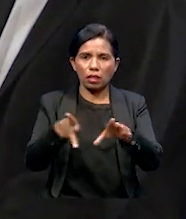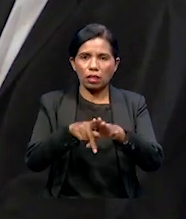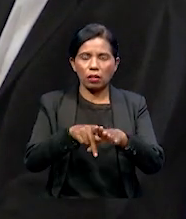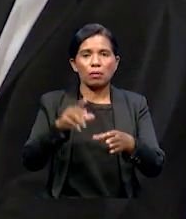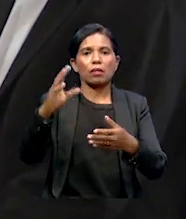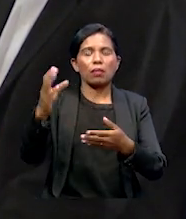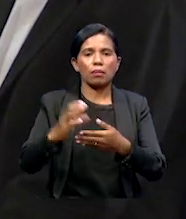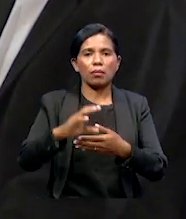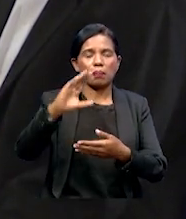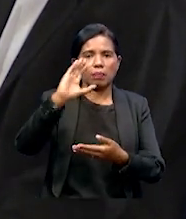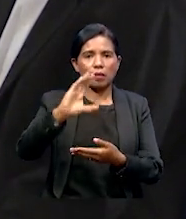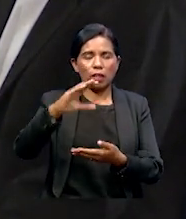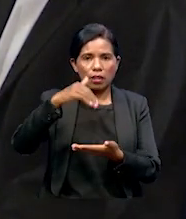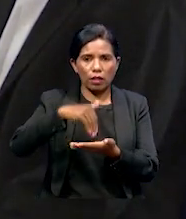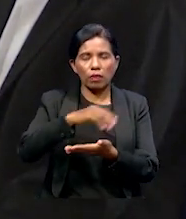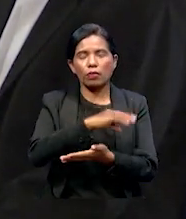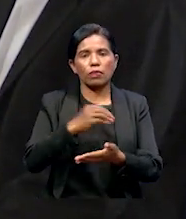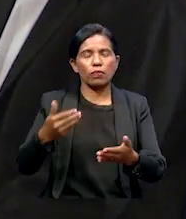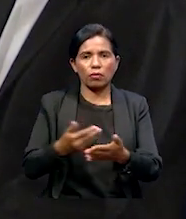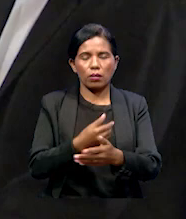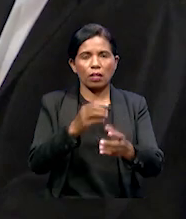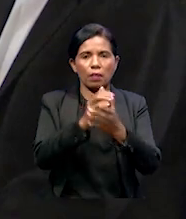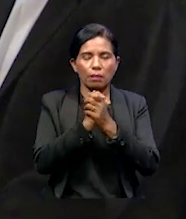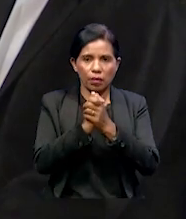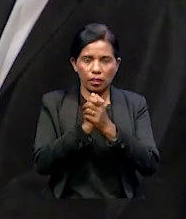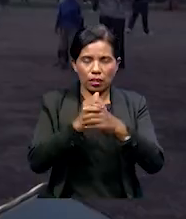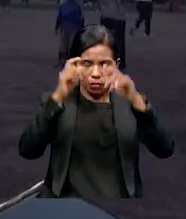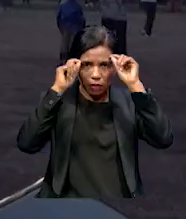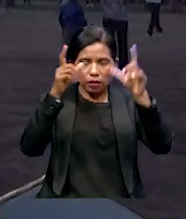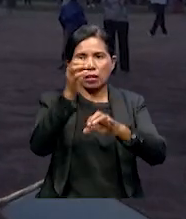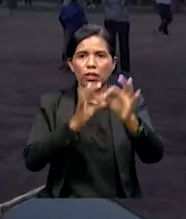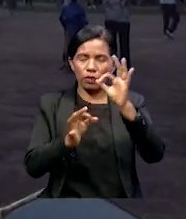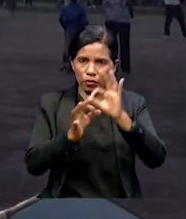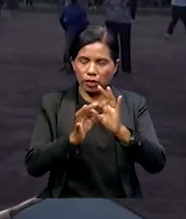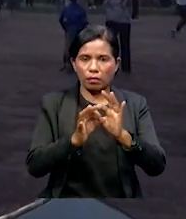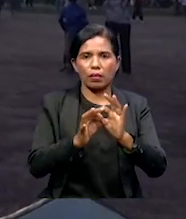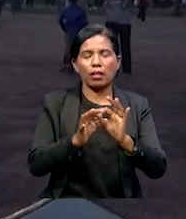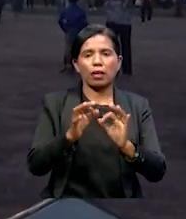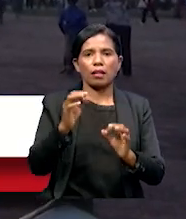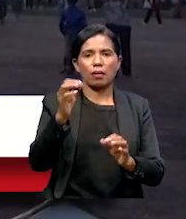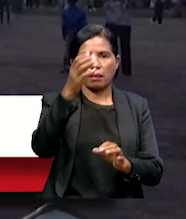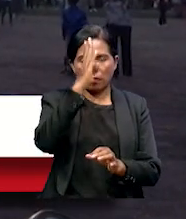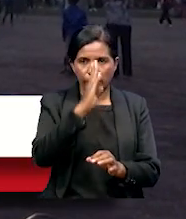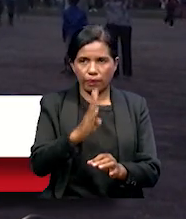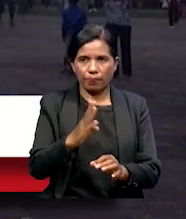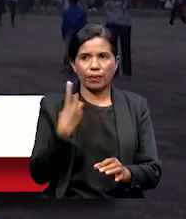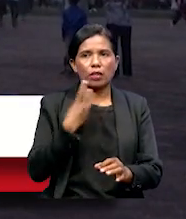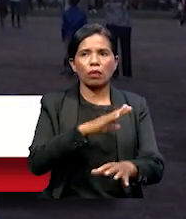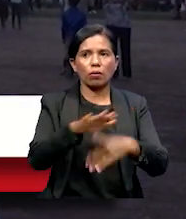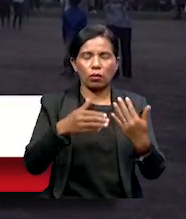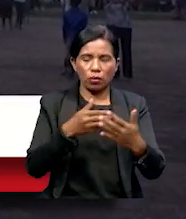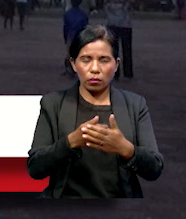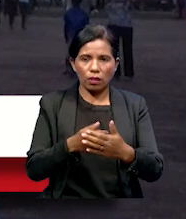lutan sarani iha Timor Leste ne fiera bam roma. Ita hot ma kira ne mai ita lau hamot lori ma kreda dan nabe